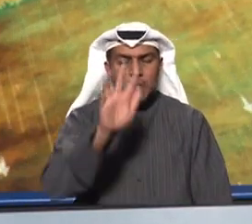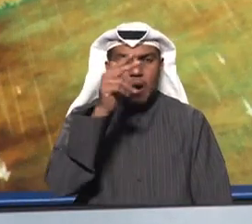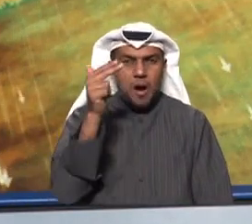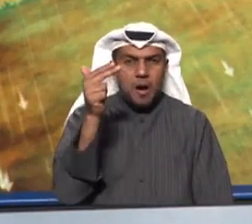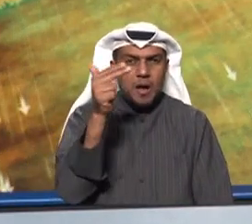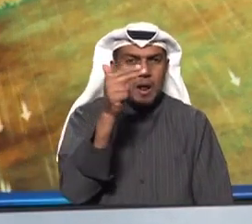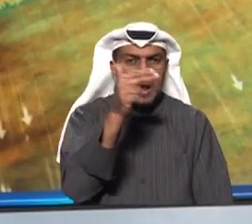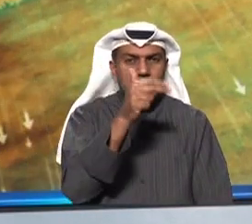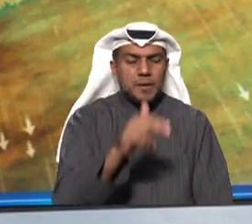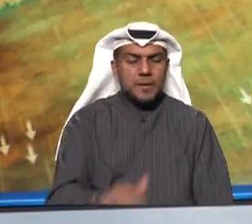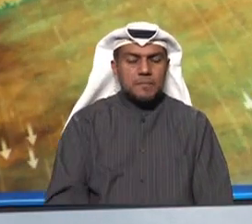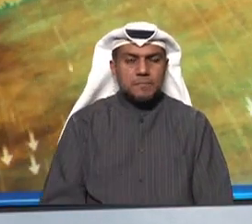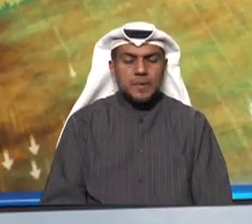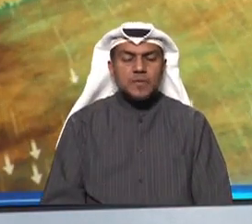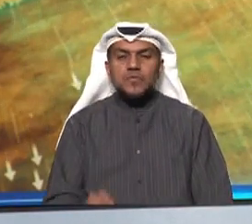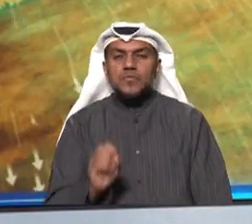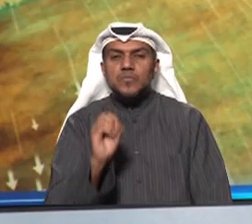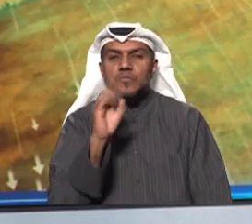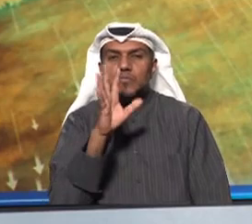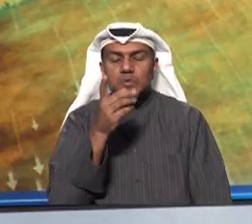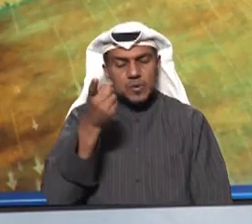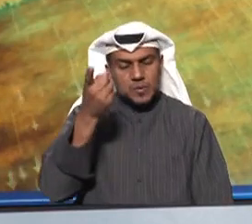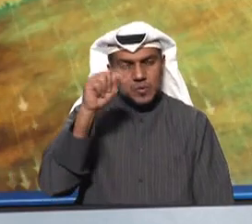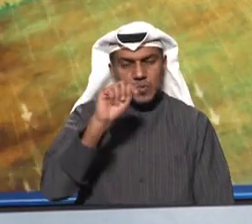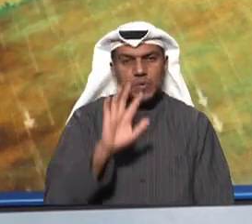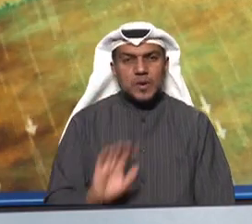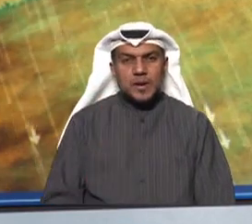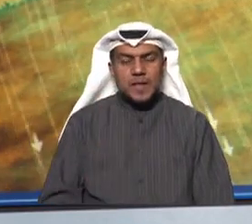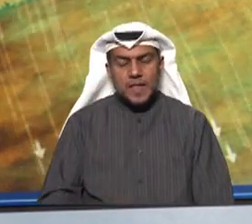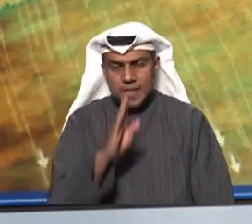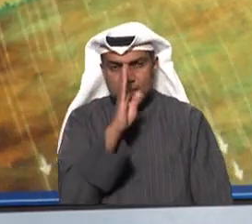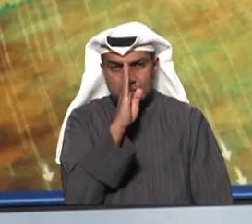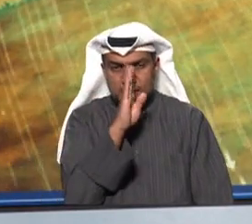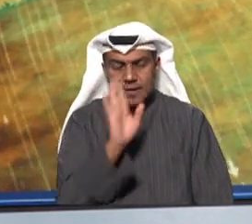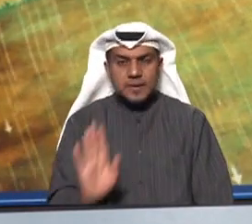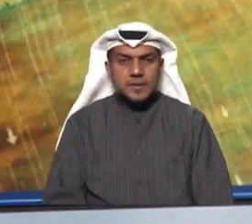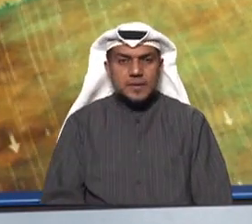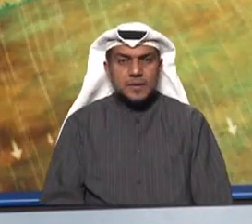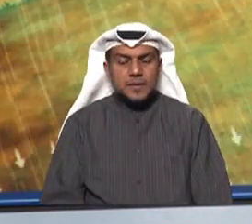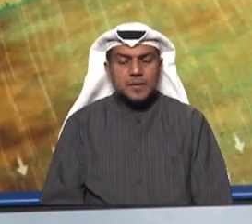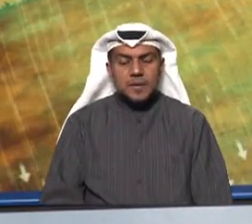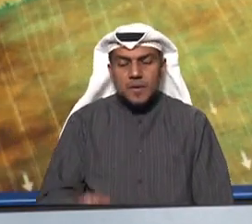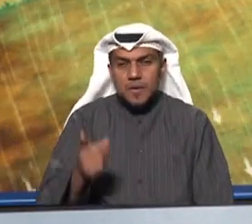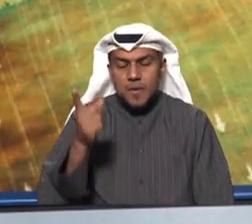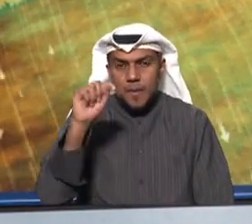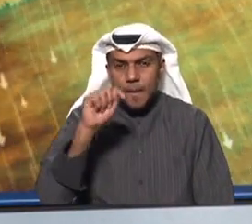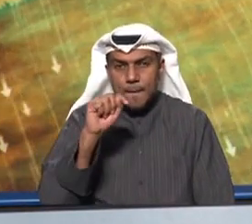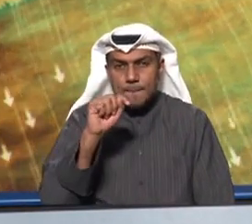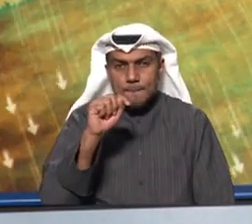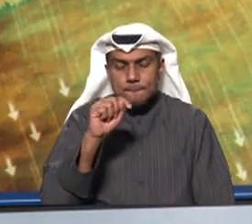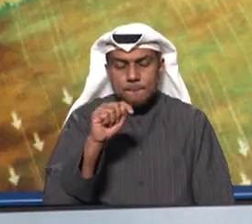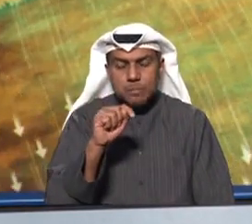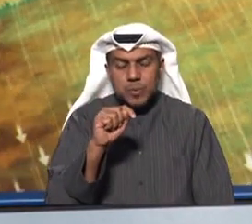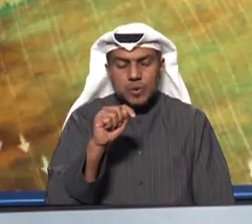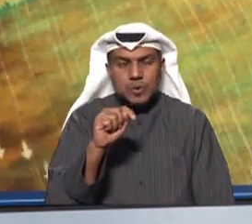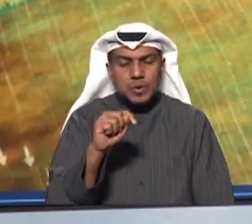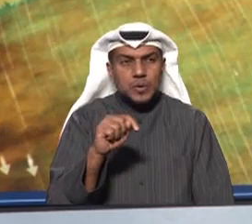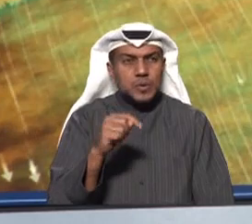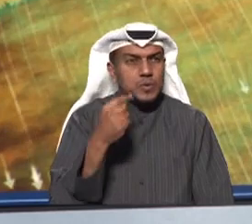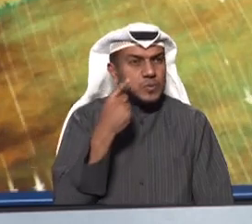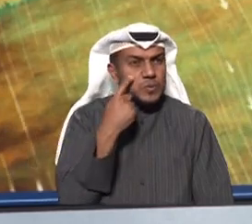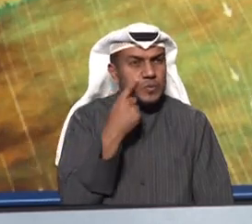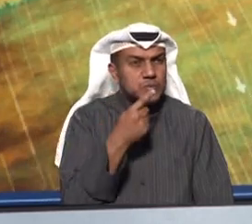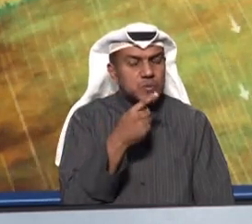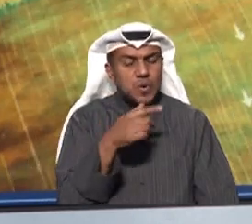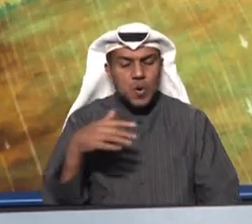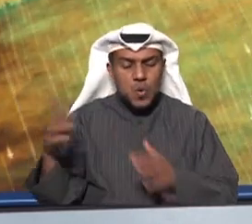بداية نهار يوم غدا الاثنين، ولكن ابتداء من منتصف نهار يوم الغد راح يكون هناك تحول في